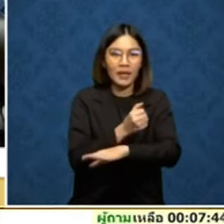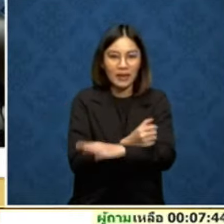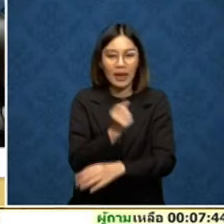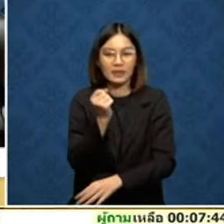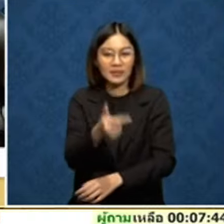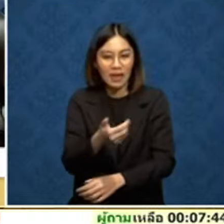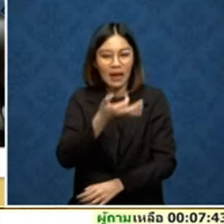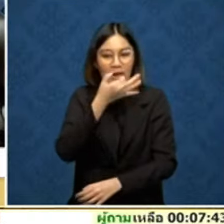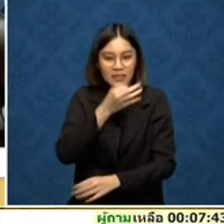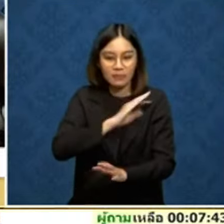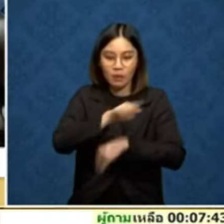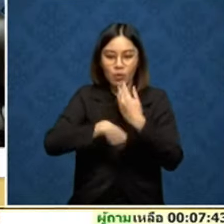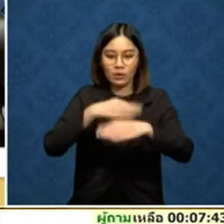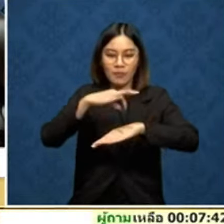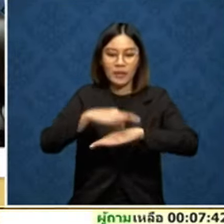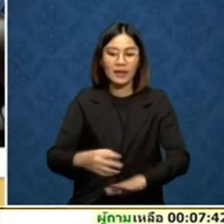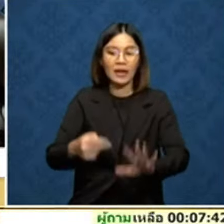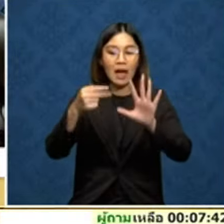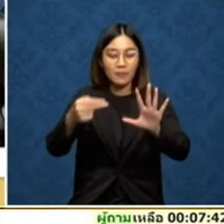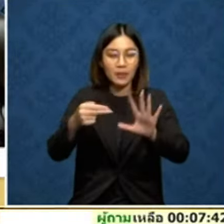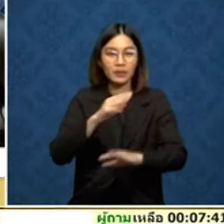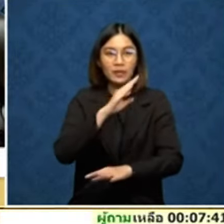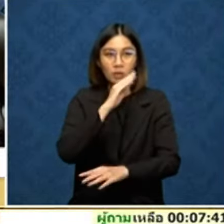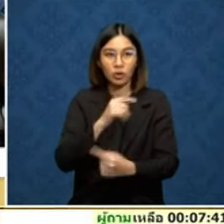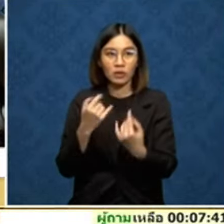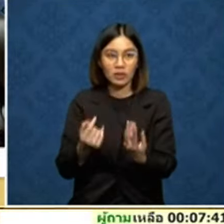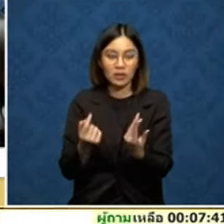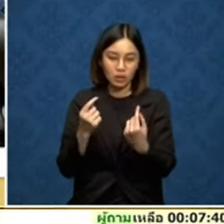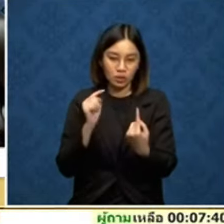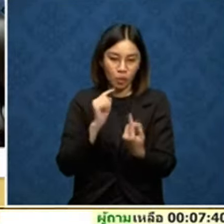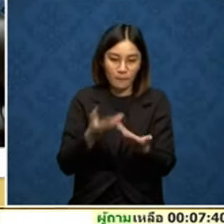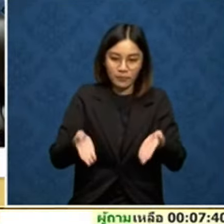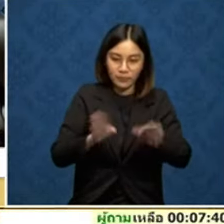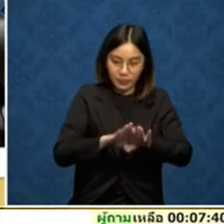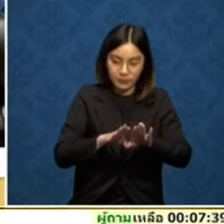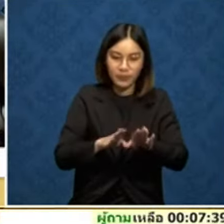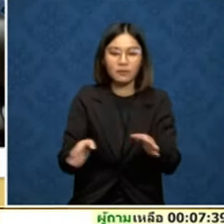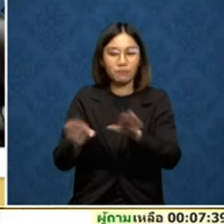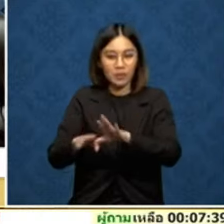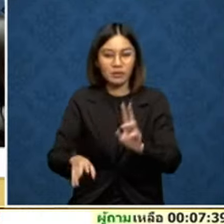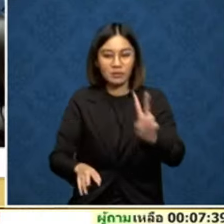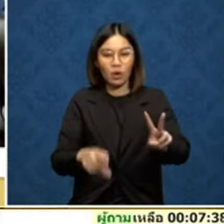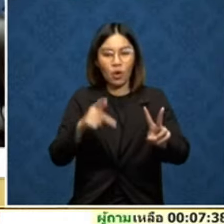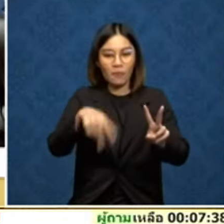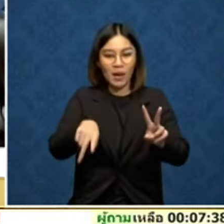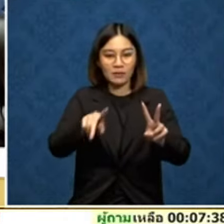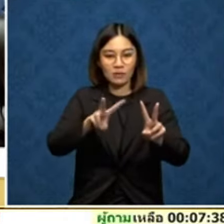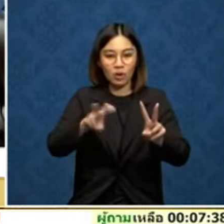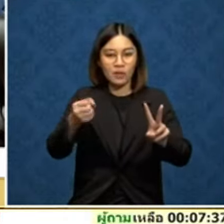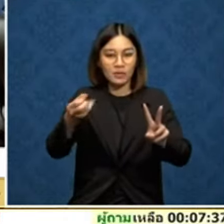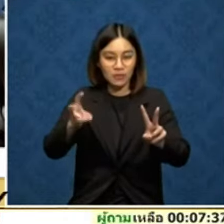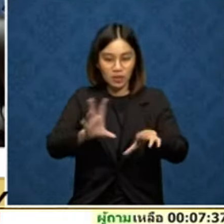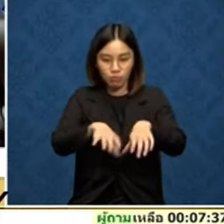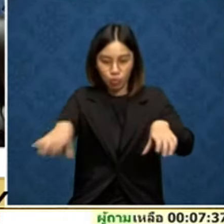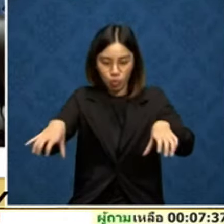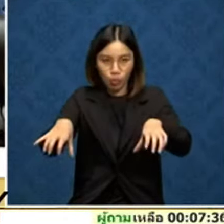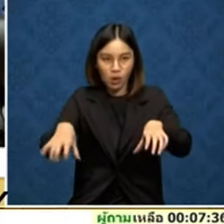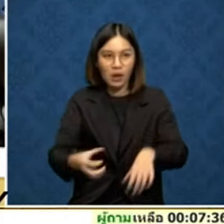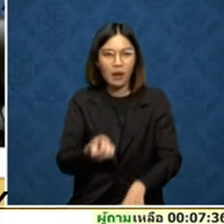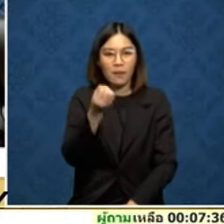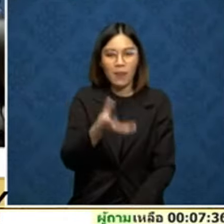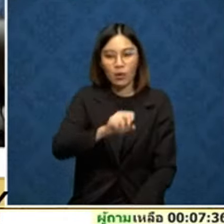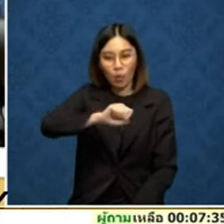ตำแหน่งนะคะถ้านับเฉพาะที่ท่านเข้ามารับตำแหน่งนี่ก็คือปิดไปแล้ว 1,217 โรงมากกว่าเปิดแค่นิดเดียว